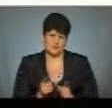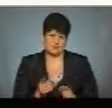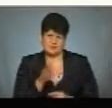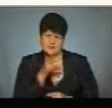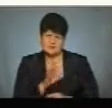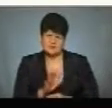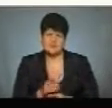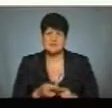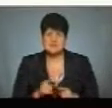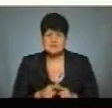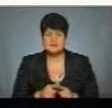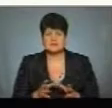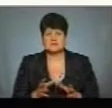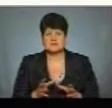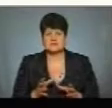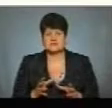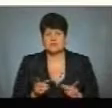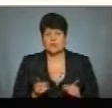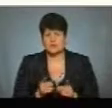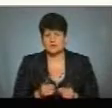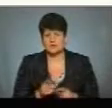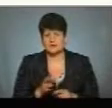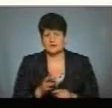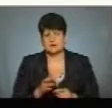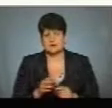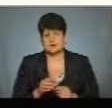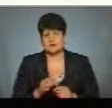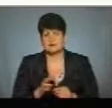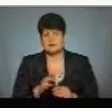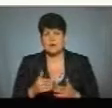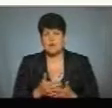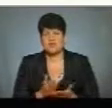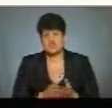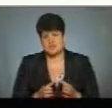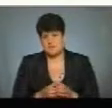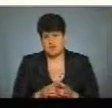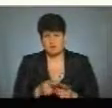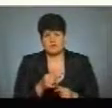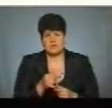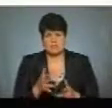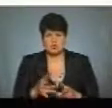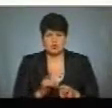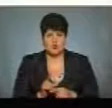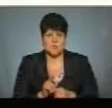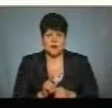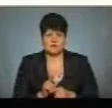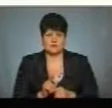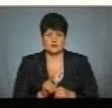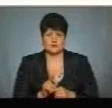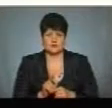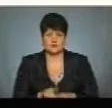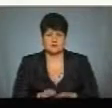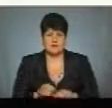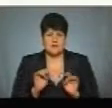зжаті, і тобто, власне, це вони зжаті там для суб'єктів виборчого процесу, це для політичних партій, тобто вони не можуть нормально